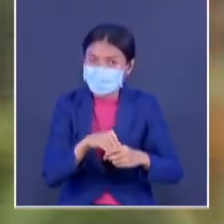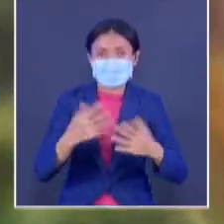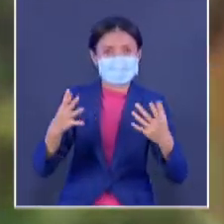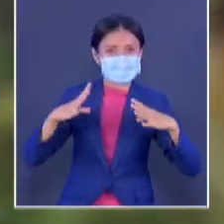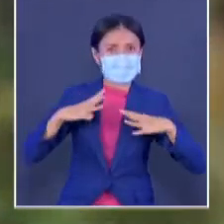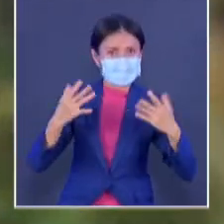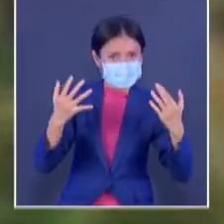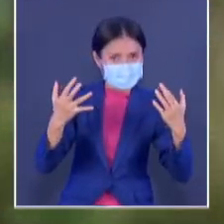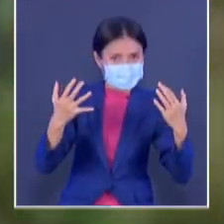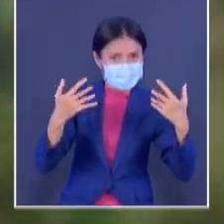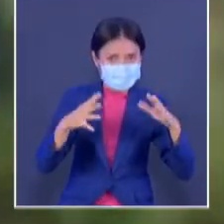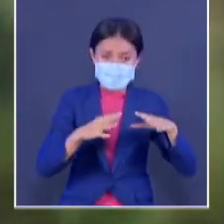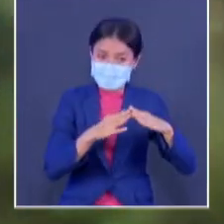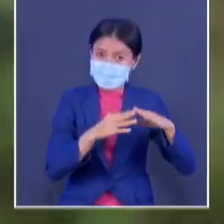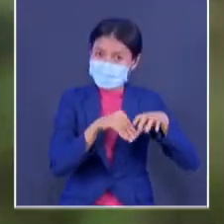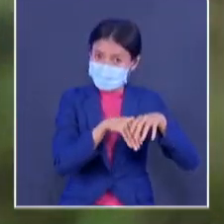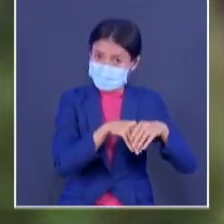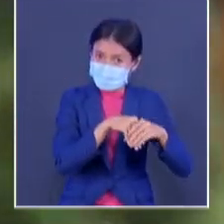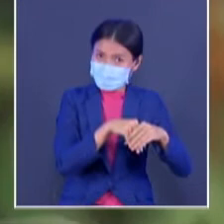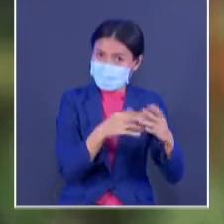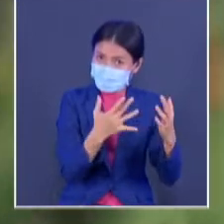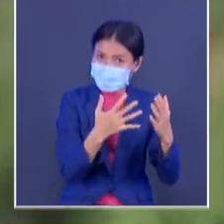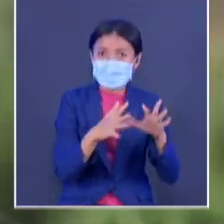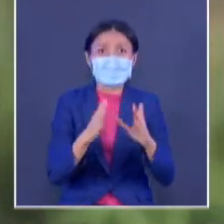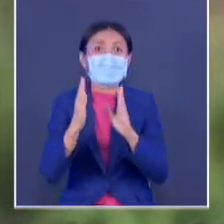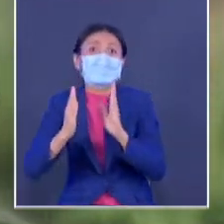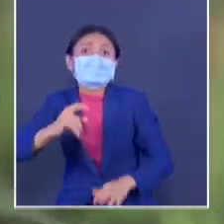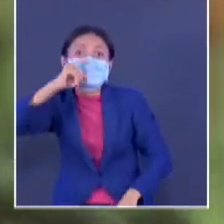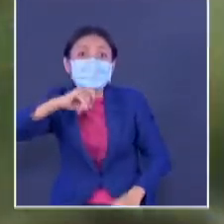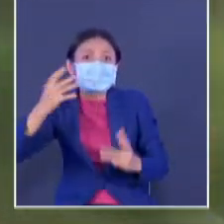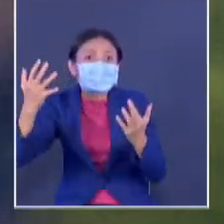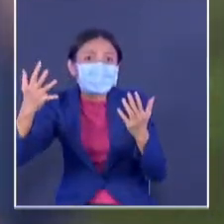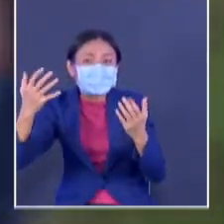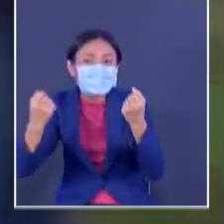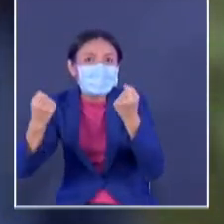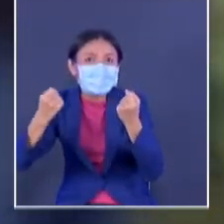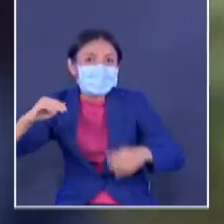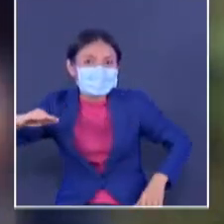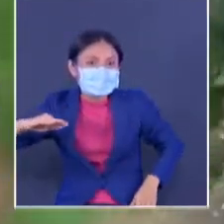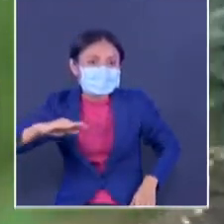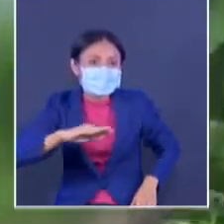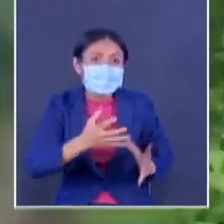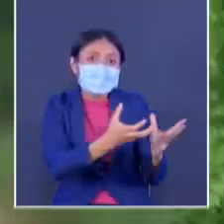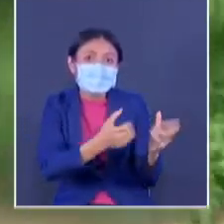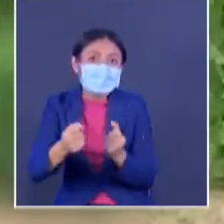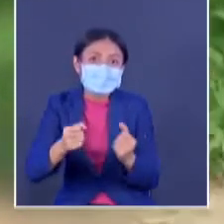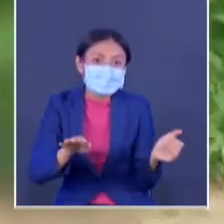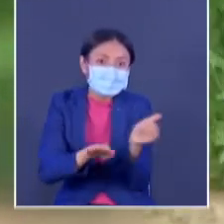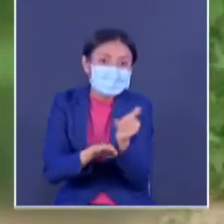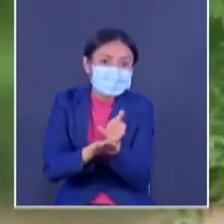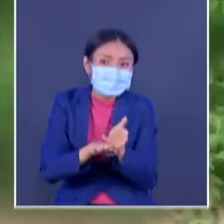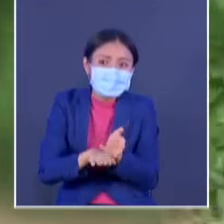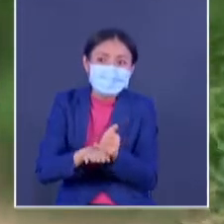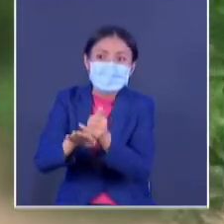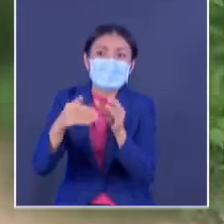การต่อไปจะคือยังไงเขารอในหน้าคนไทยครับเดี๋ยวจะมารับตรงเนี้ยแล้วจากนั้นก็นำไปส่งให้นายจ้างในพื้นที่กรุงเท